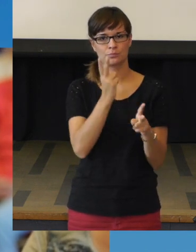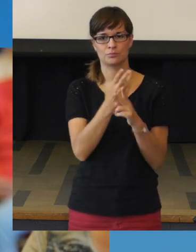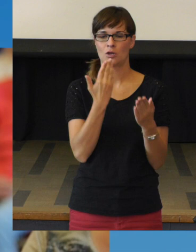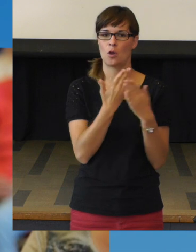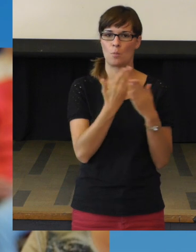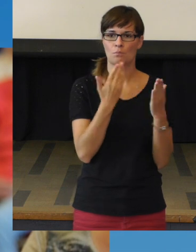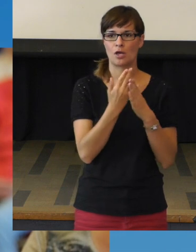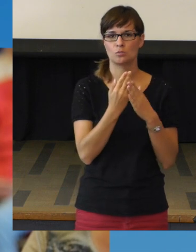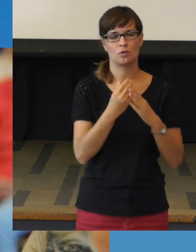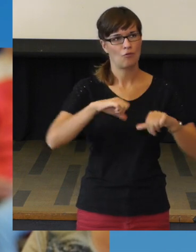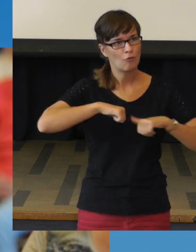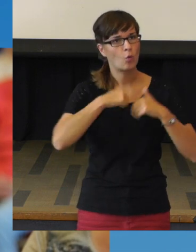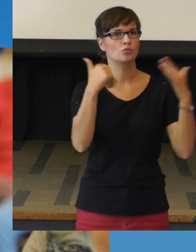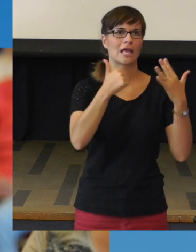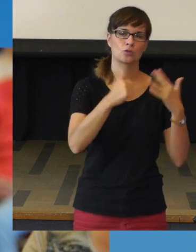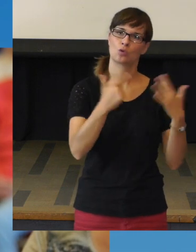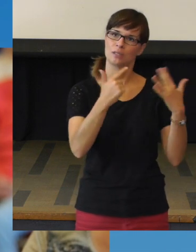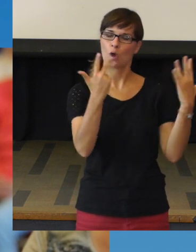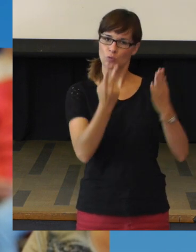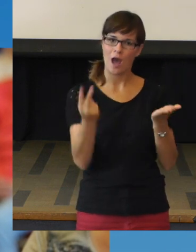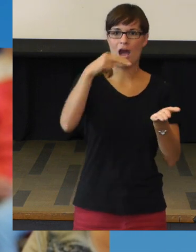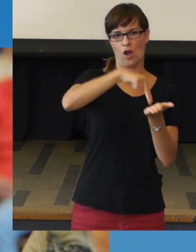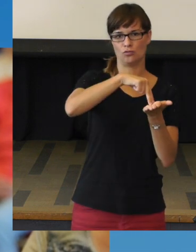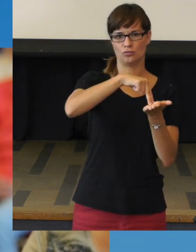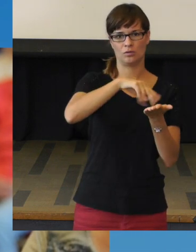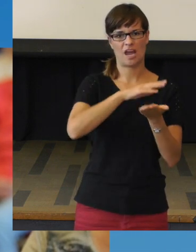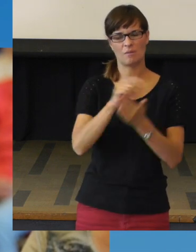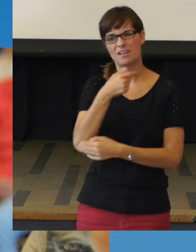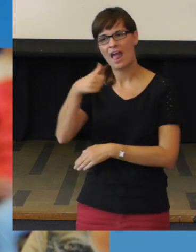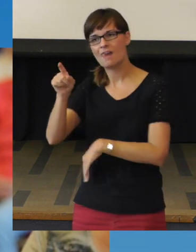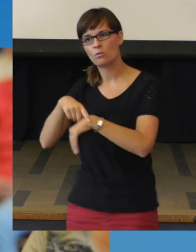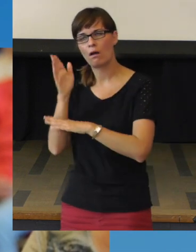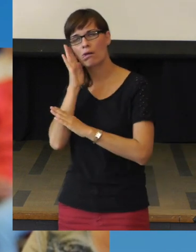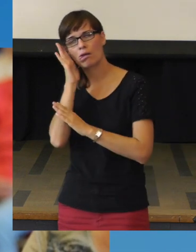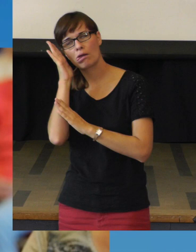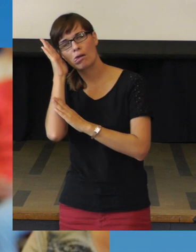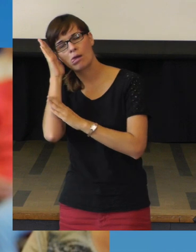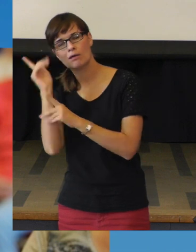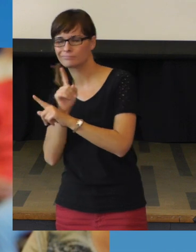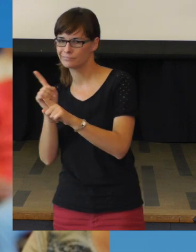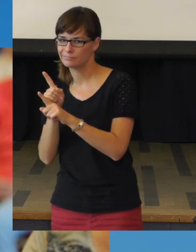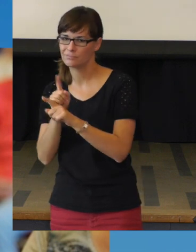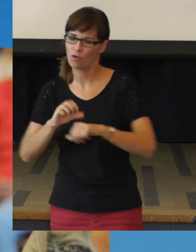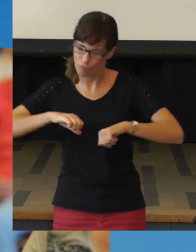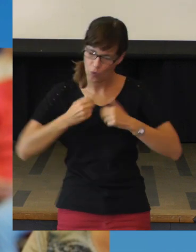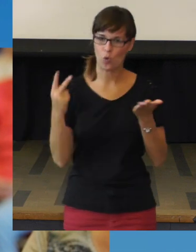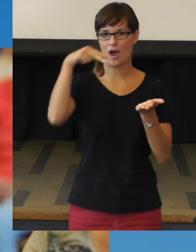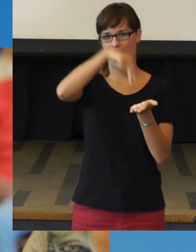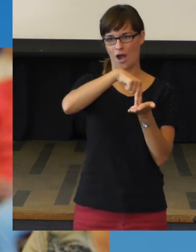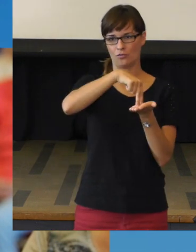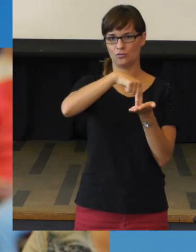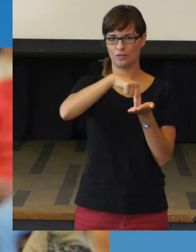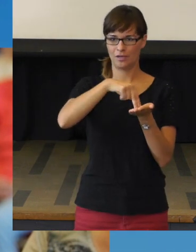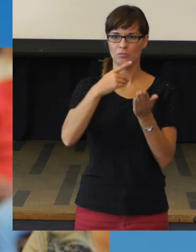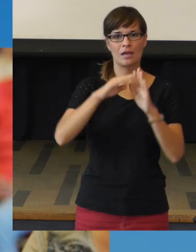um 11 im Bett liegt und sich auch im Haushalt betätigt oder mein Garten hat Gartenarbeit gemacht. Also ich persönlich stehe jeden Morgen um